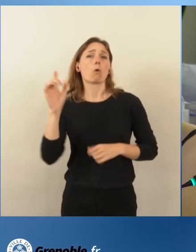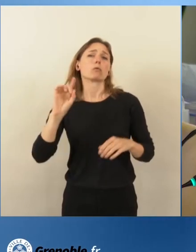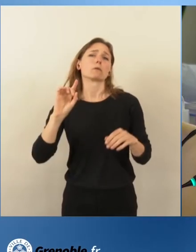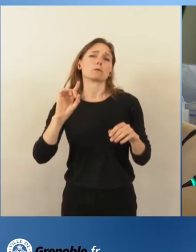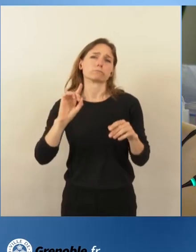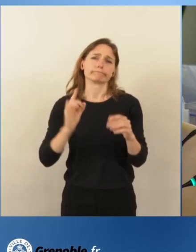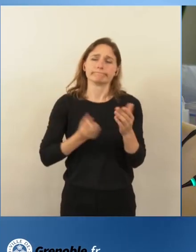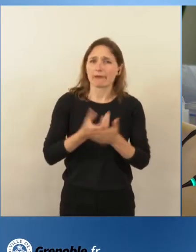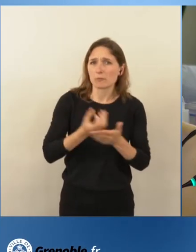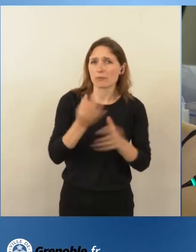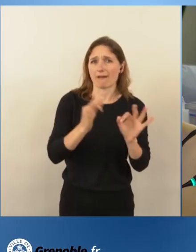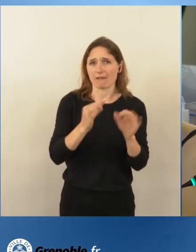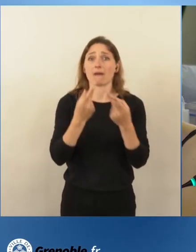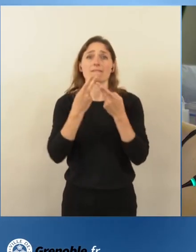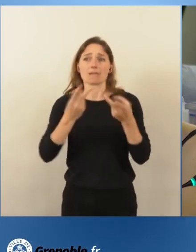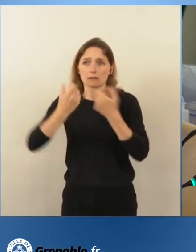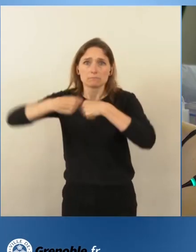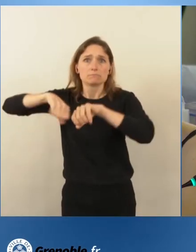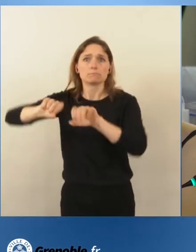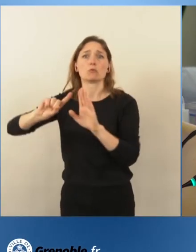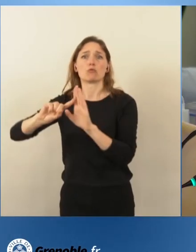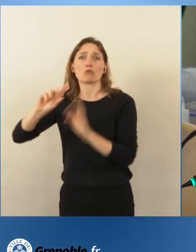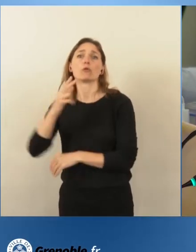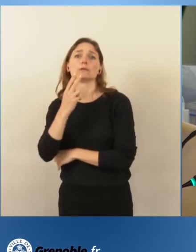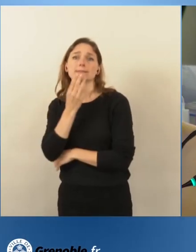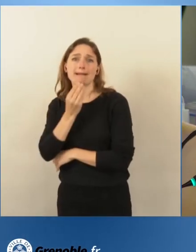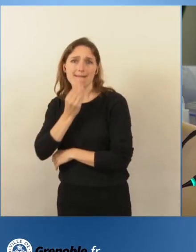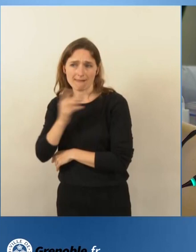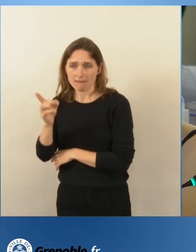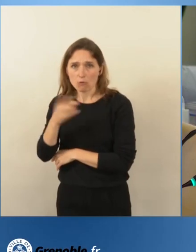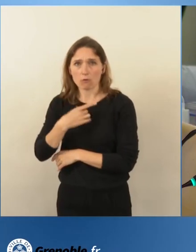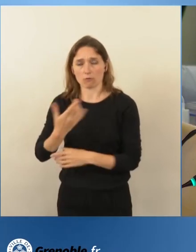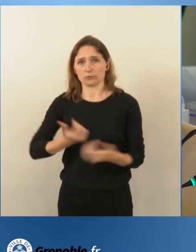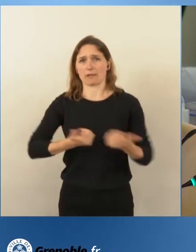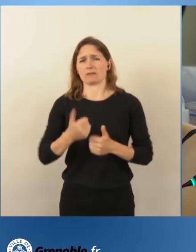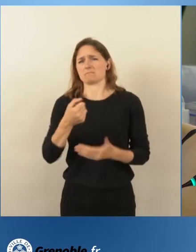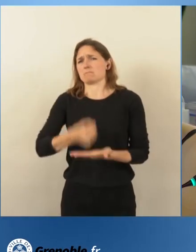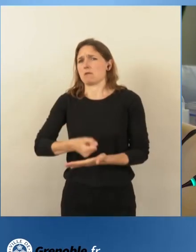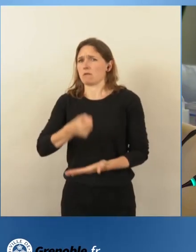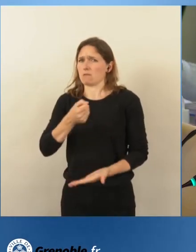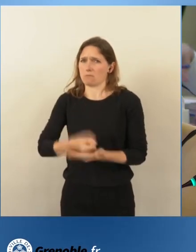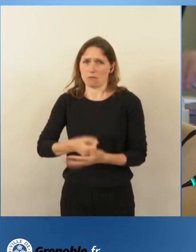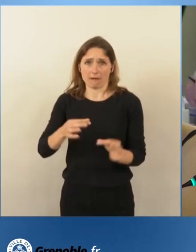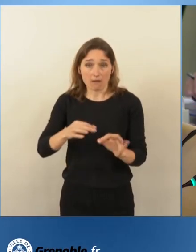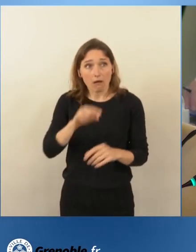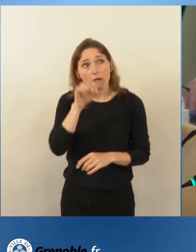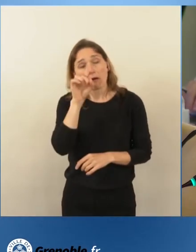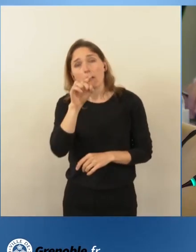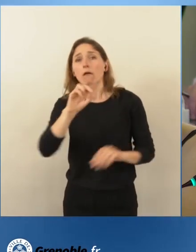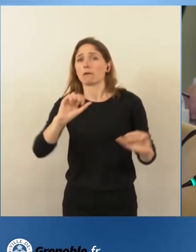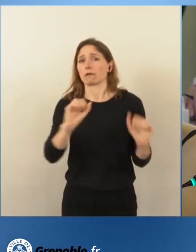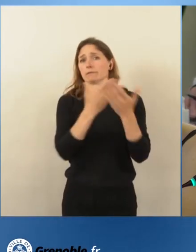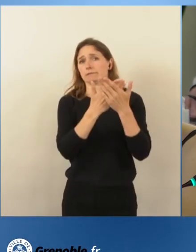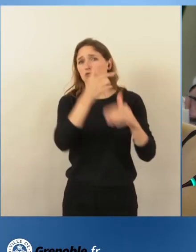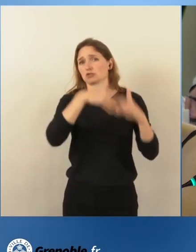jumelée reovottes en Israël vous faites absolument le service minimum suite à la réaction du CRIF dans le Dauphiné